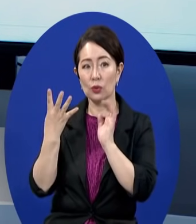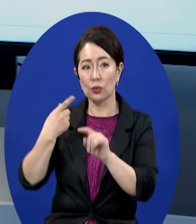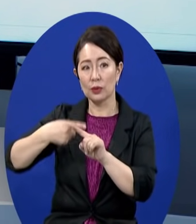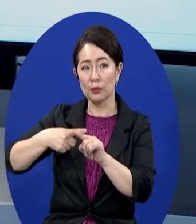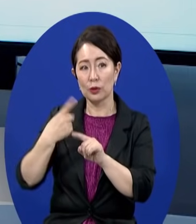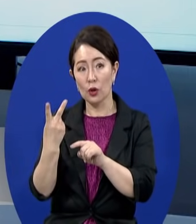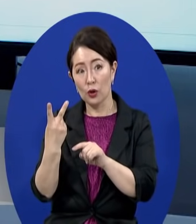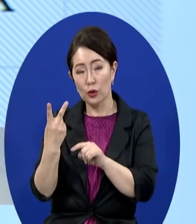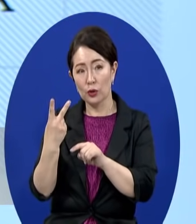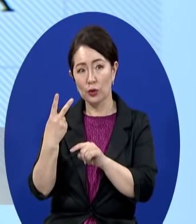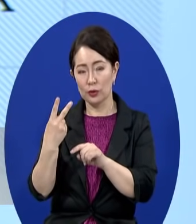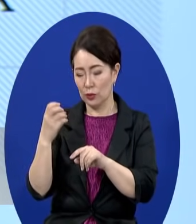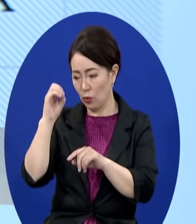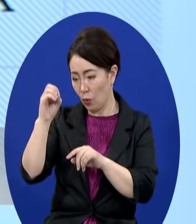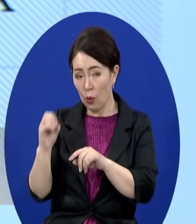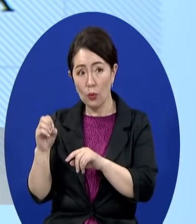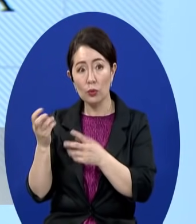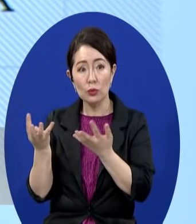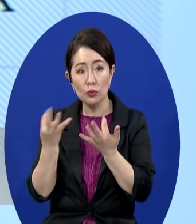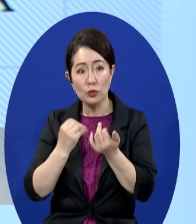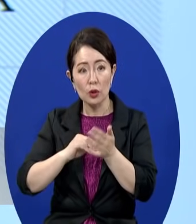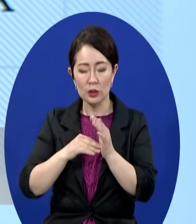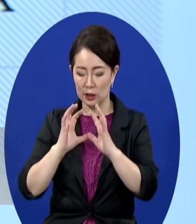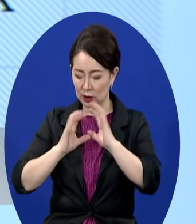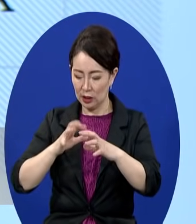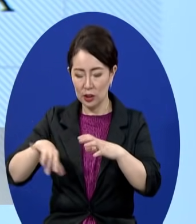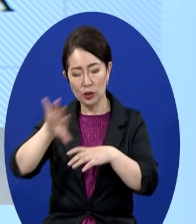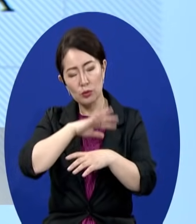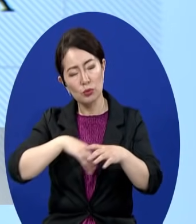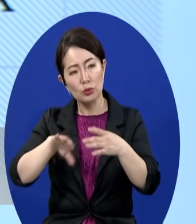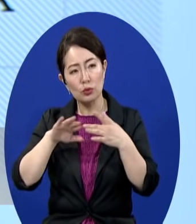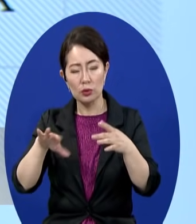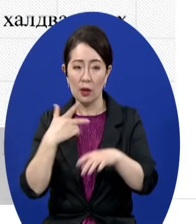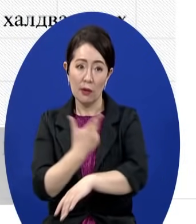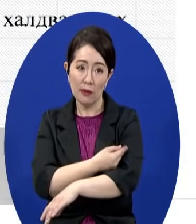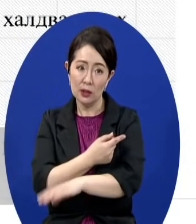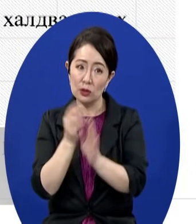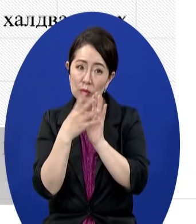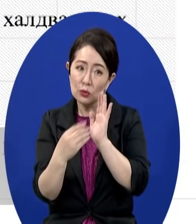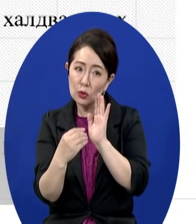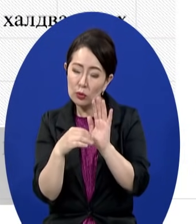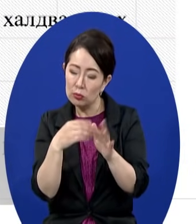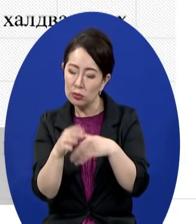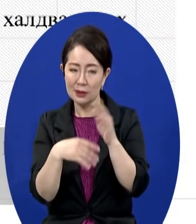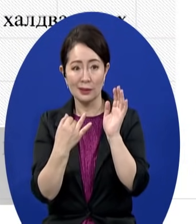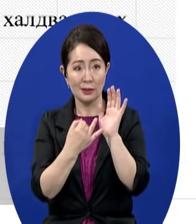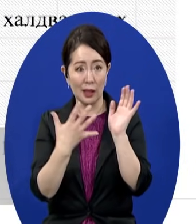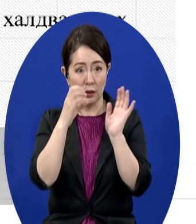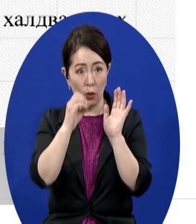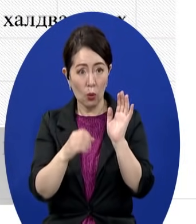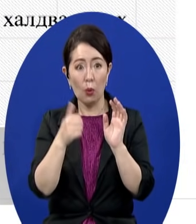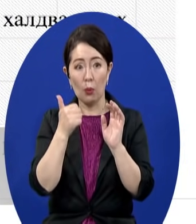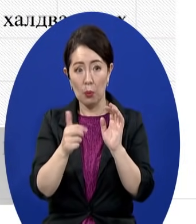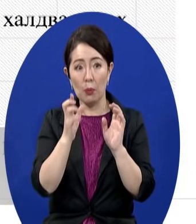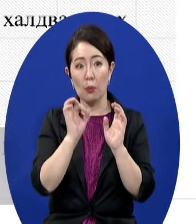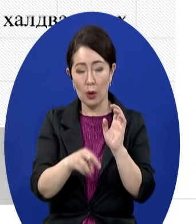нэмэх нь 2% гэдэг энэ тооцоол бол за дэлхийн дунджаар бол вакцины үр нөлөө бол нэг 75 орчим хувьтай байвал тухайн вакцины одоо